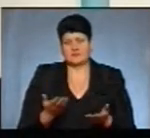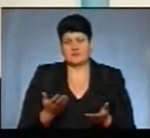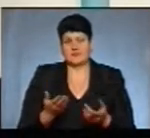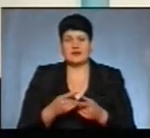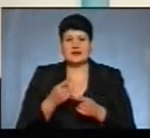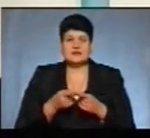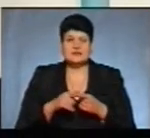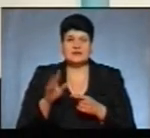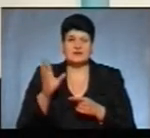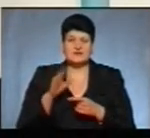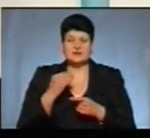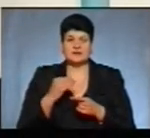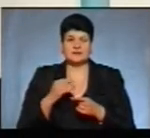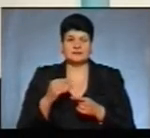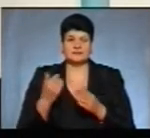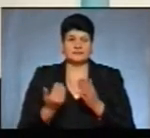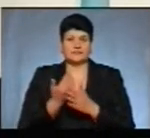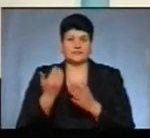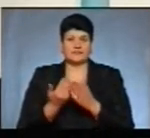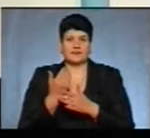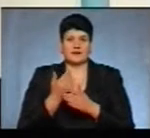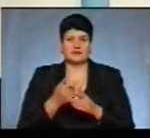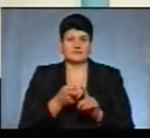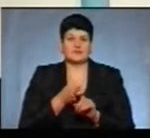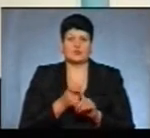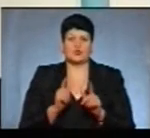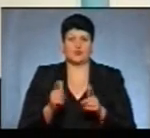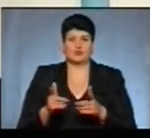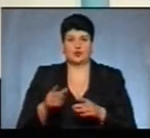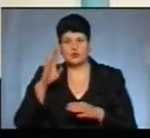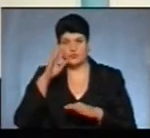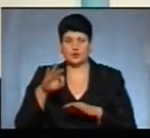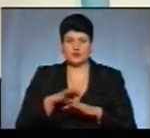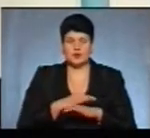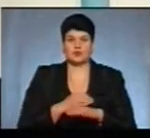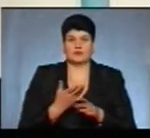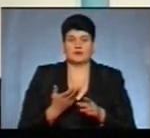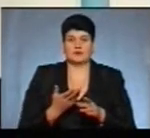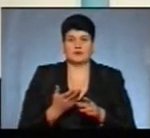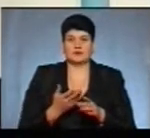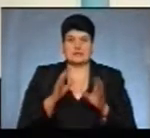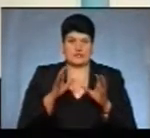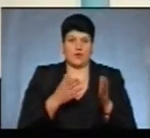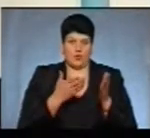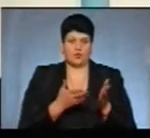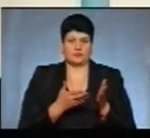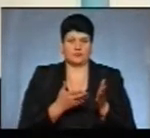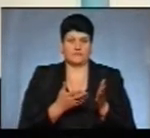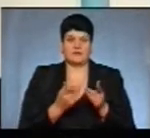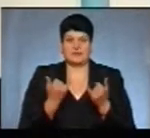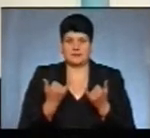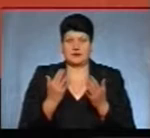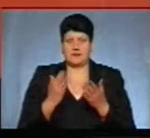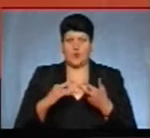всі новели стосовно згоди. Ну, чоловік з дружиною, виходячи з цього закону, тепер